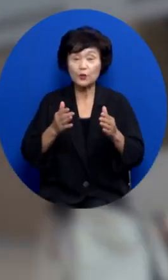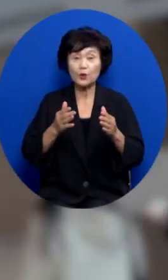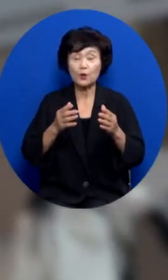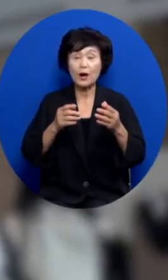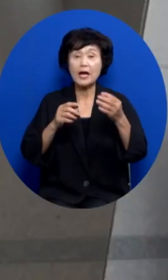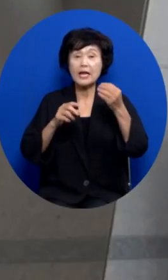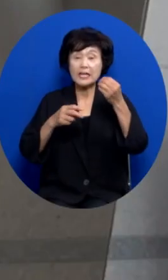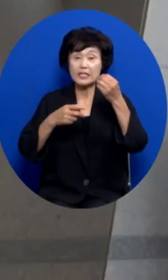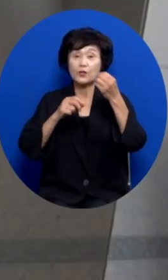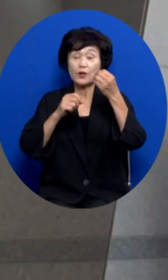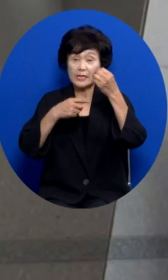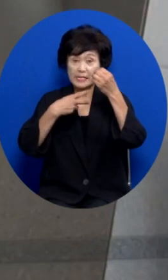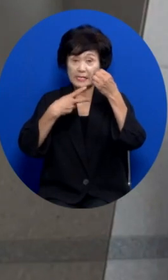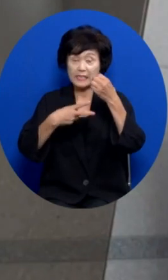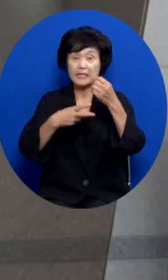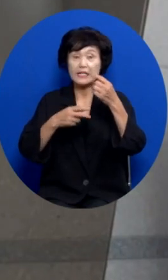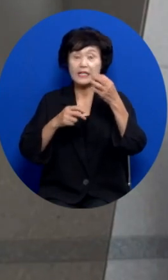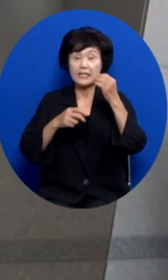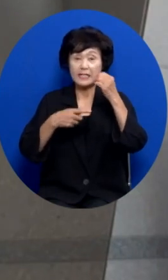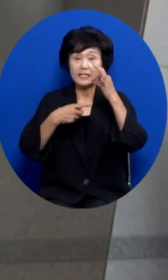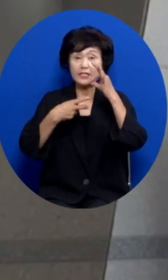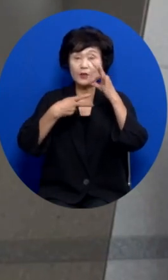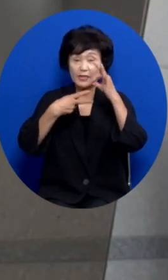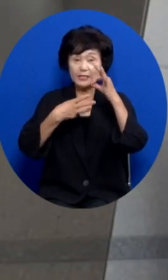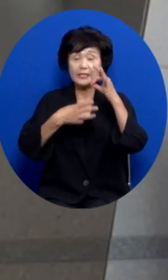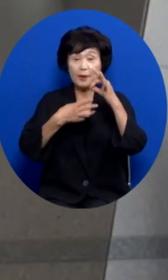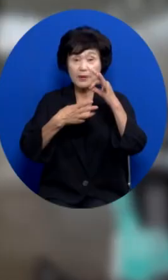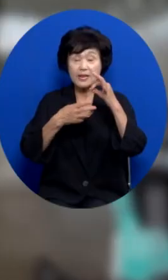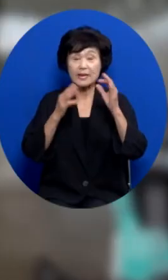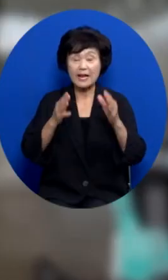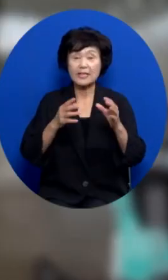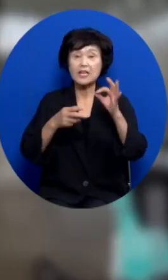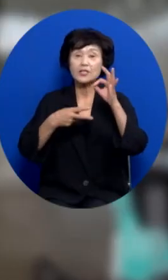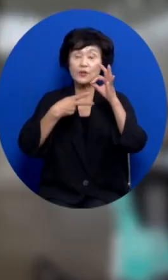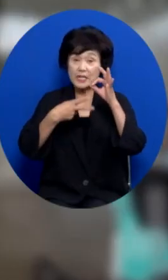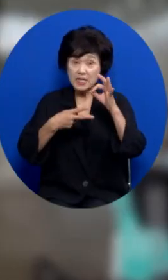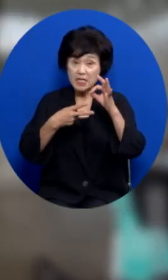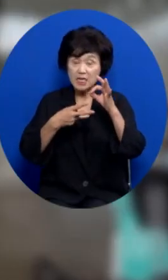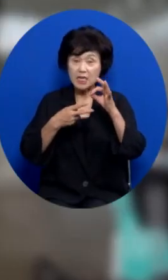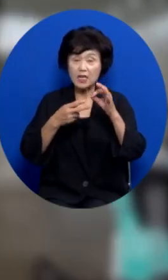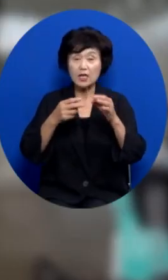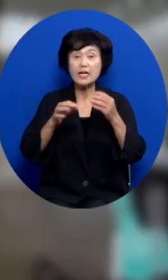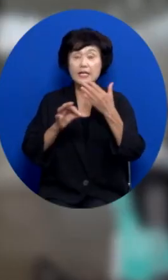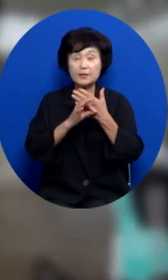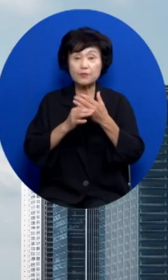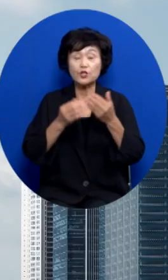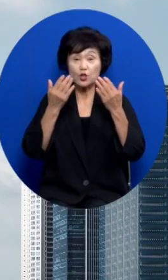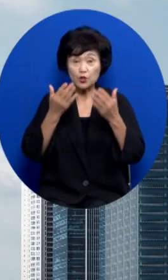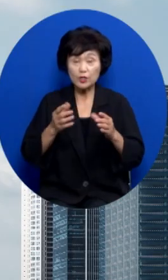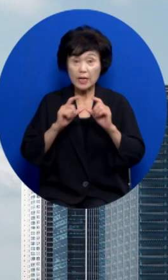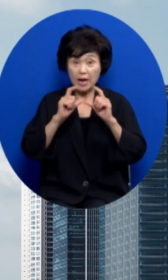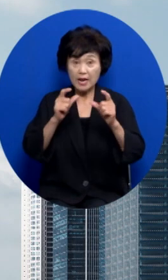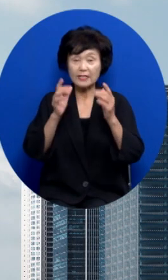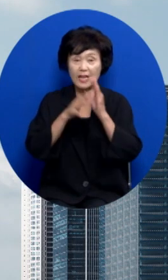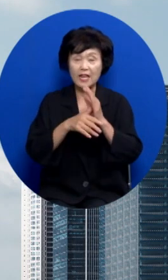임시 공휴일로 지정한다면 중장거리 노선을 중심으로 예약률은 더 높아질 전망입니다.